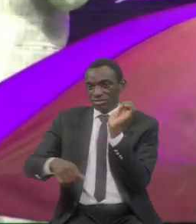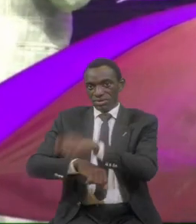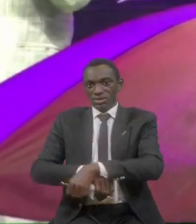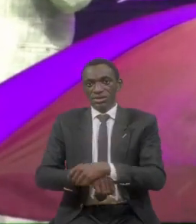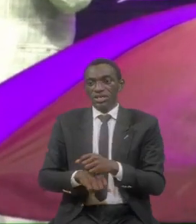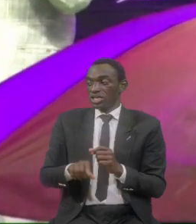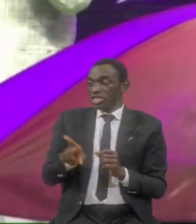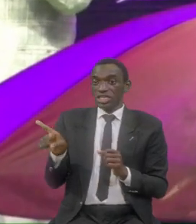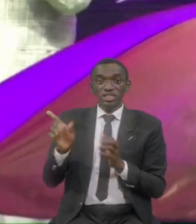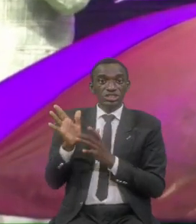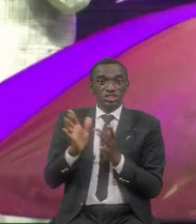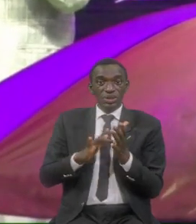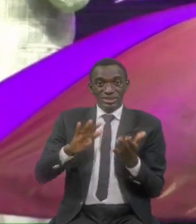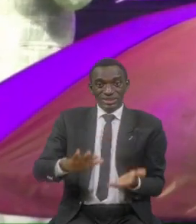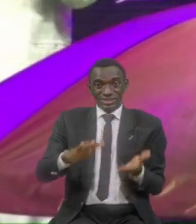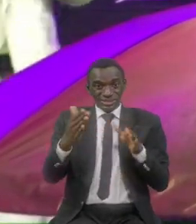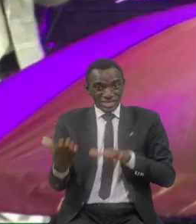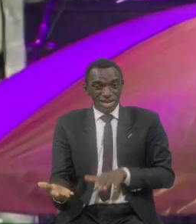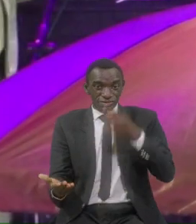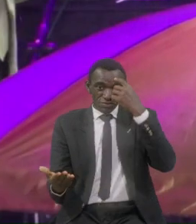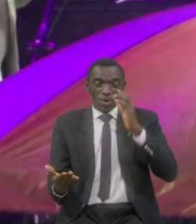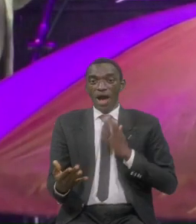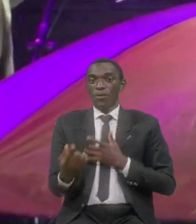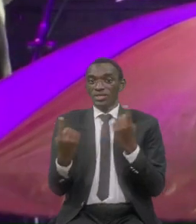our sins. Namatay siya sa atong masala. And he